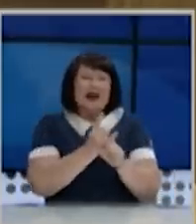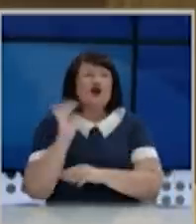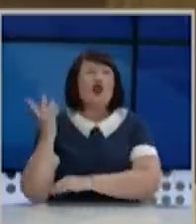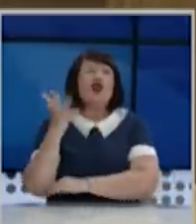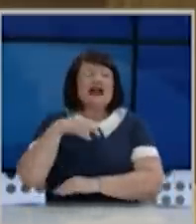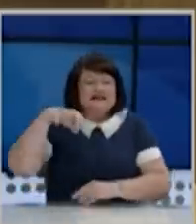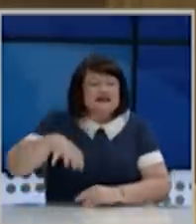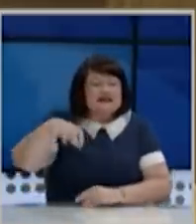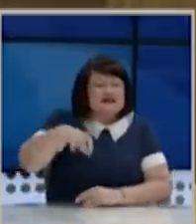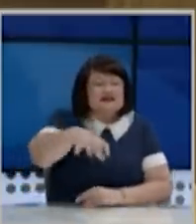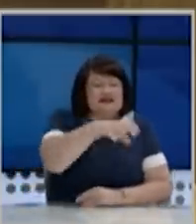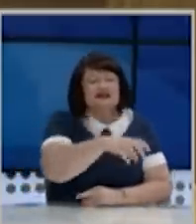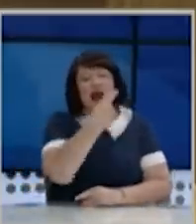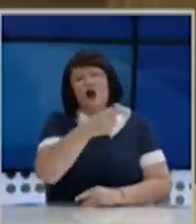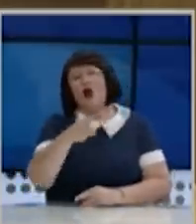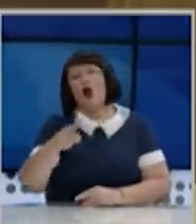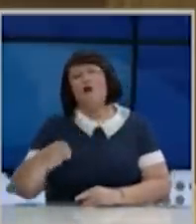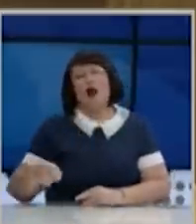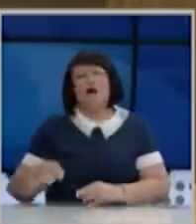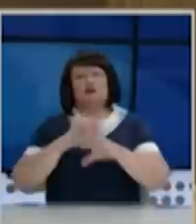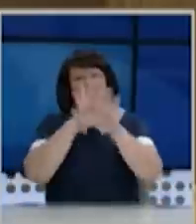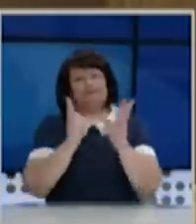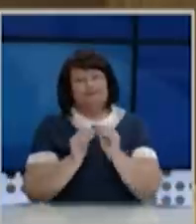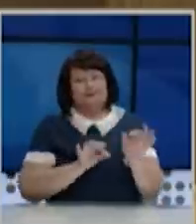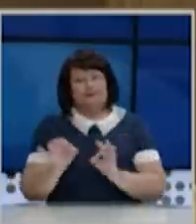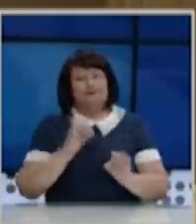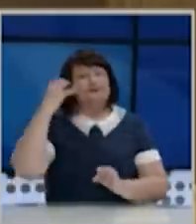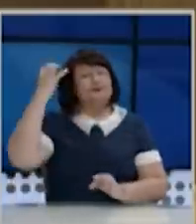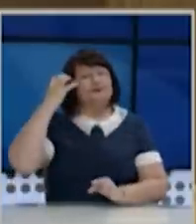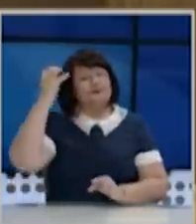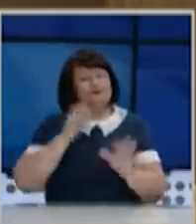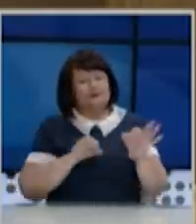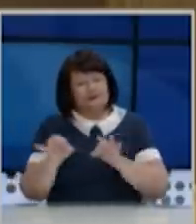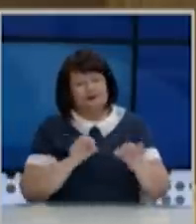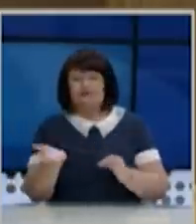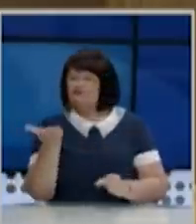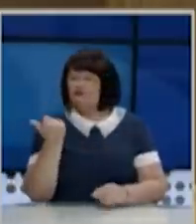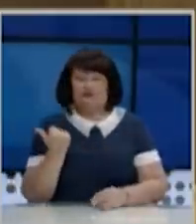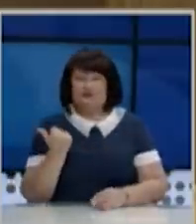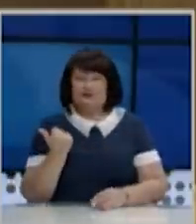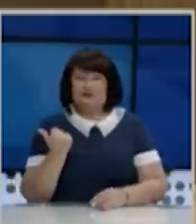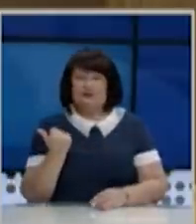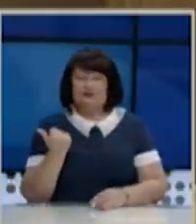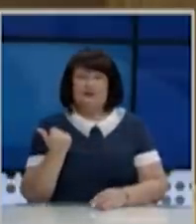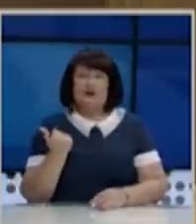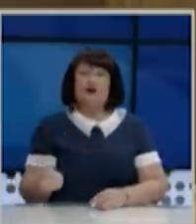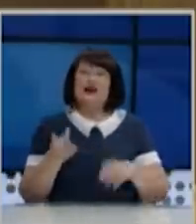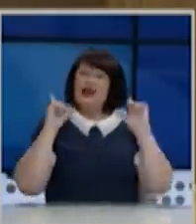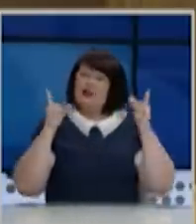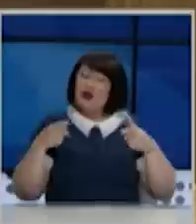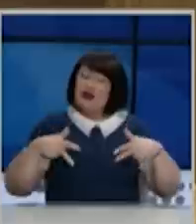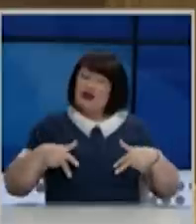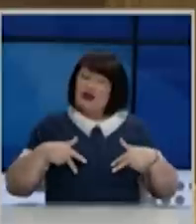δασικό σύμπλεγμα. Τέτοιο ολοκληρωμένο επιστημονικό σχέδιο δεν είχε ούτε η κυβέρνηση της Νέας